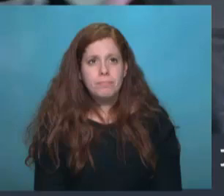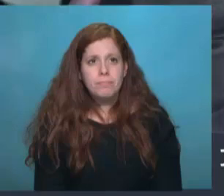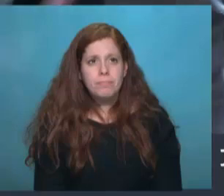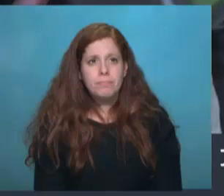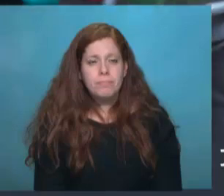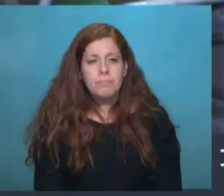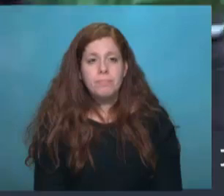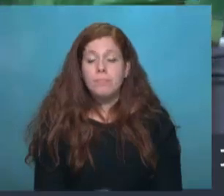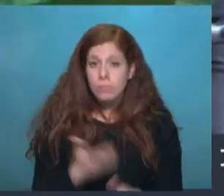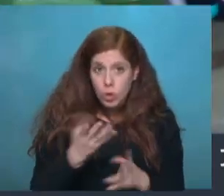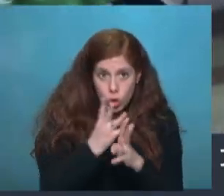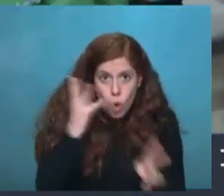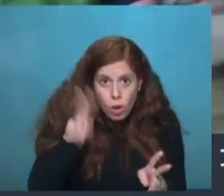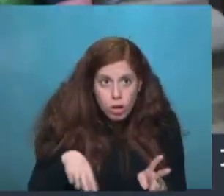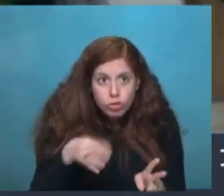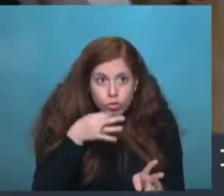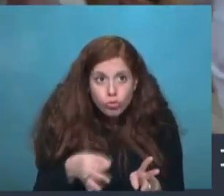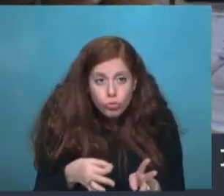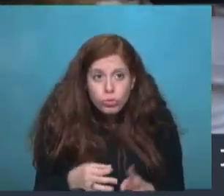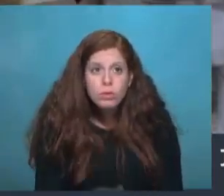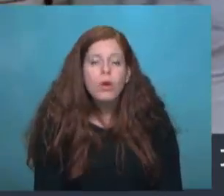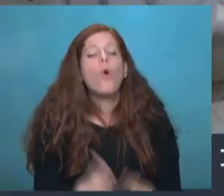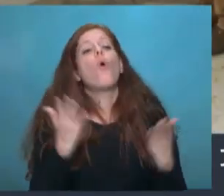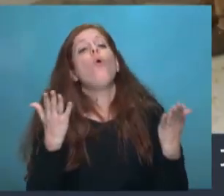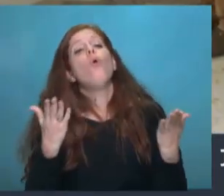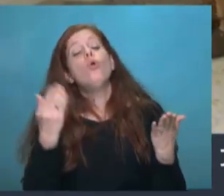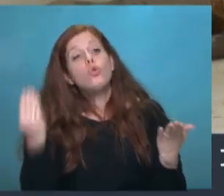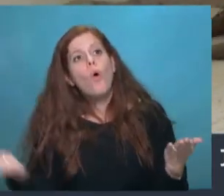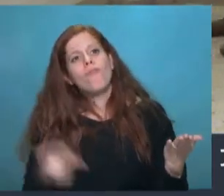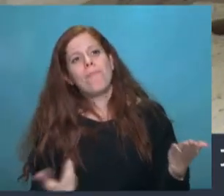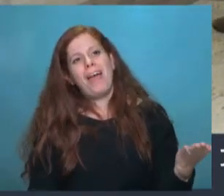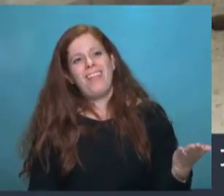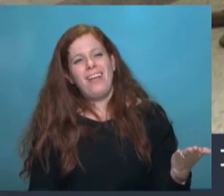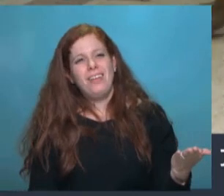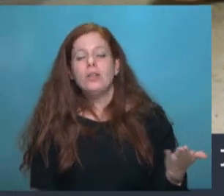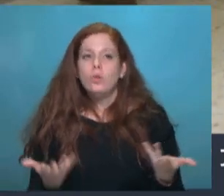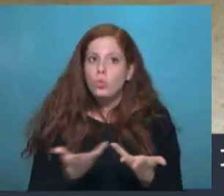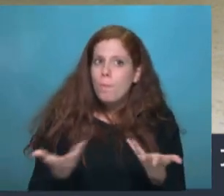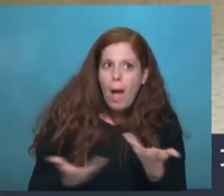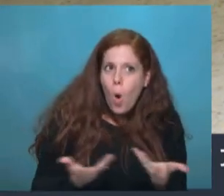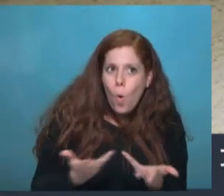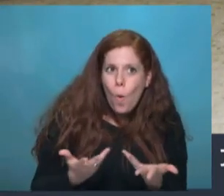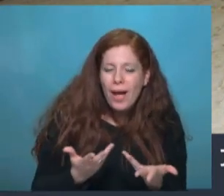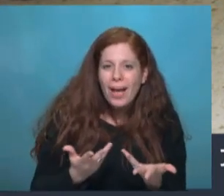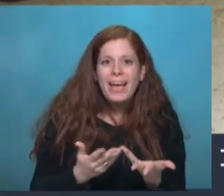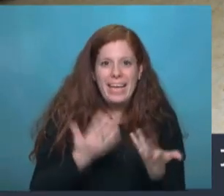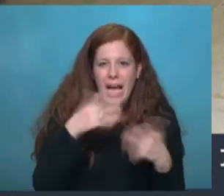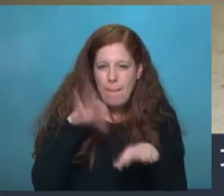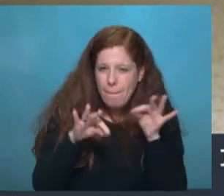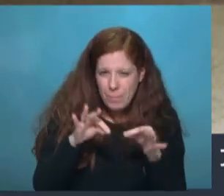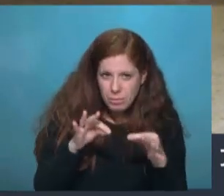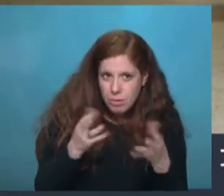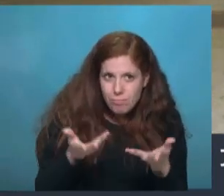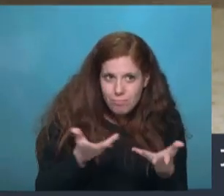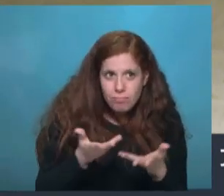נו, יש פה תור? טוב שבאת. מה, איך היענות? שאול המצביעים פה?